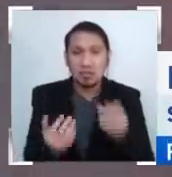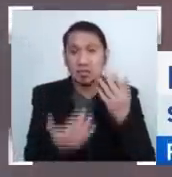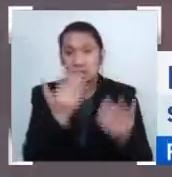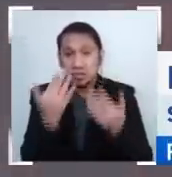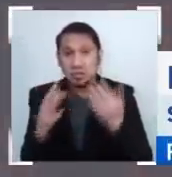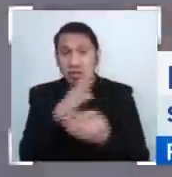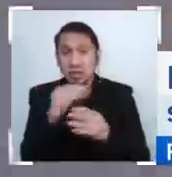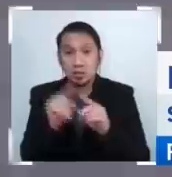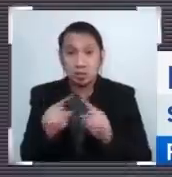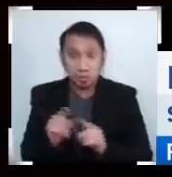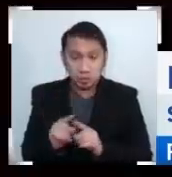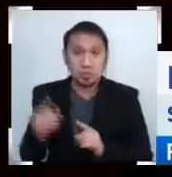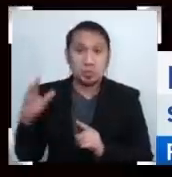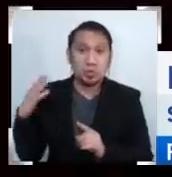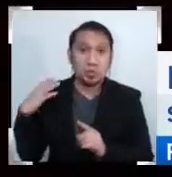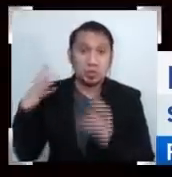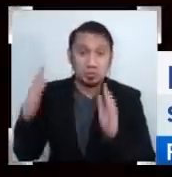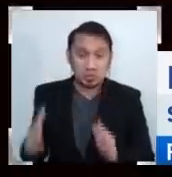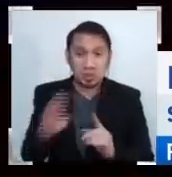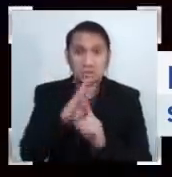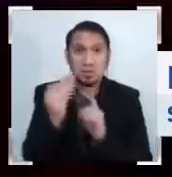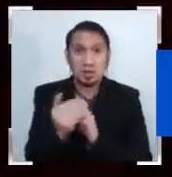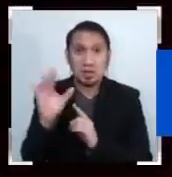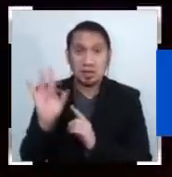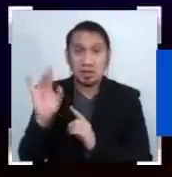ng Barangay 87. Nananawagan ako.